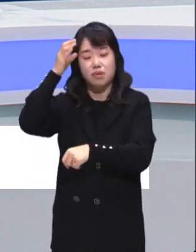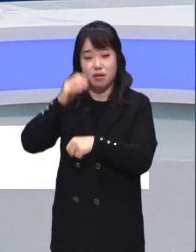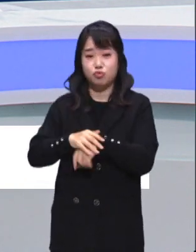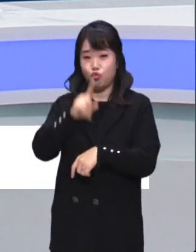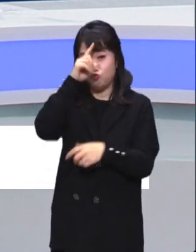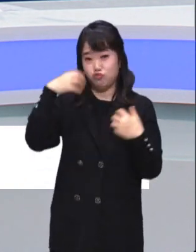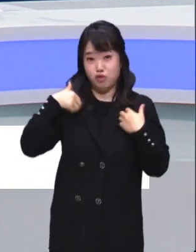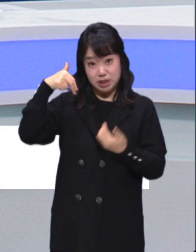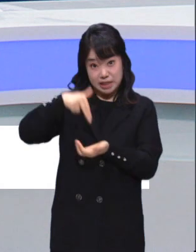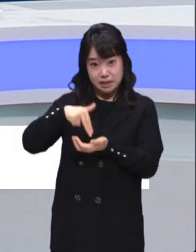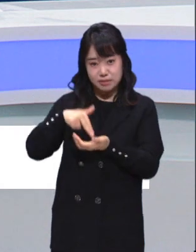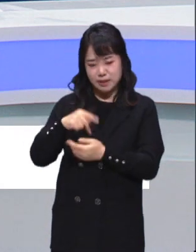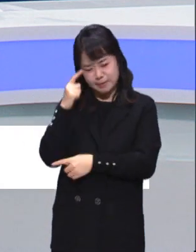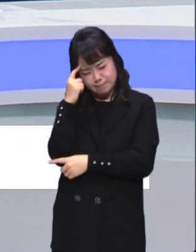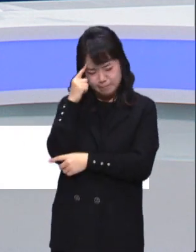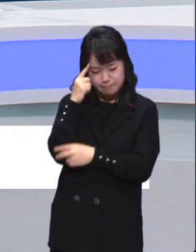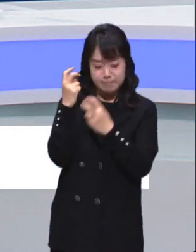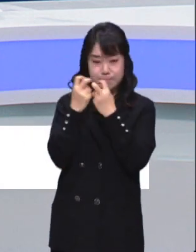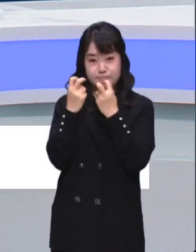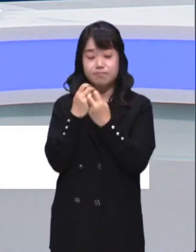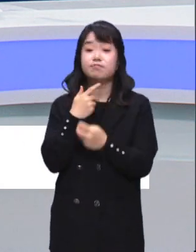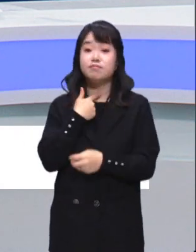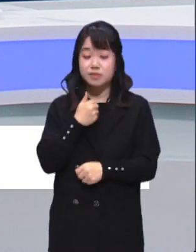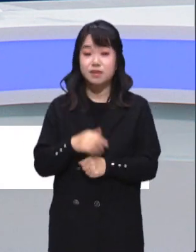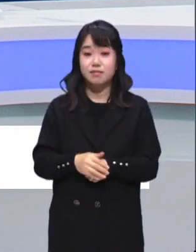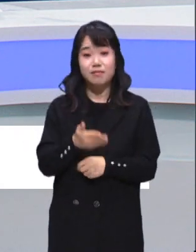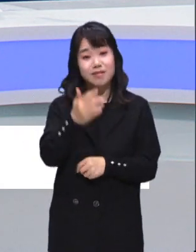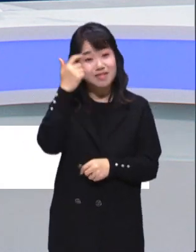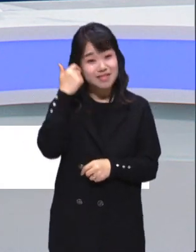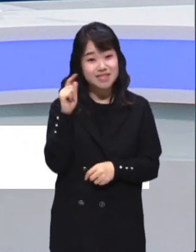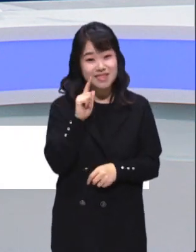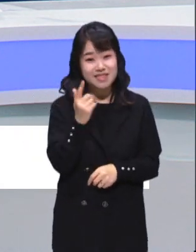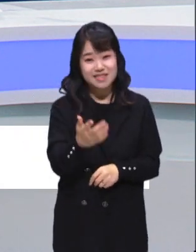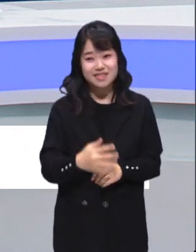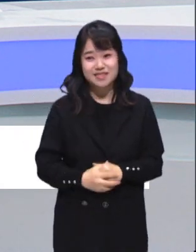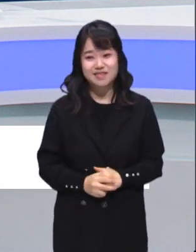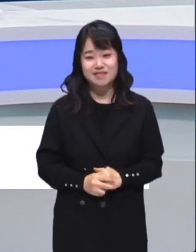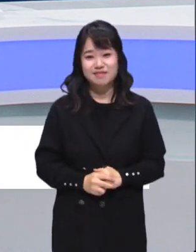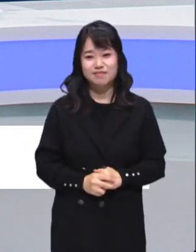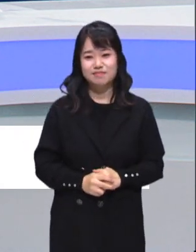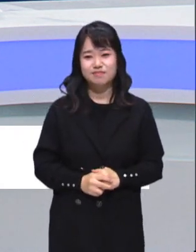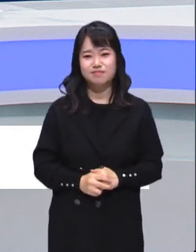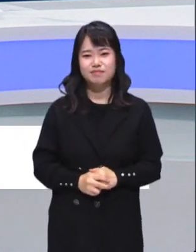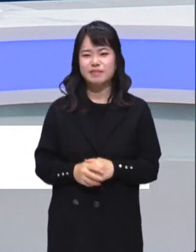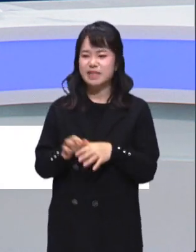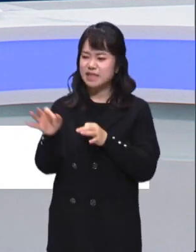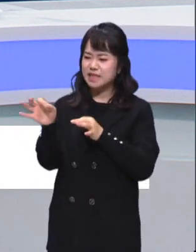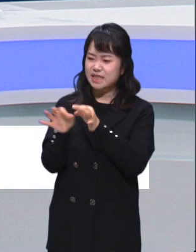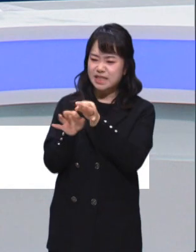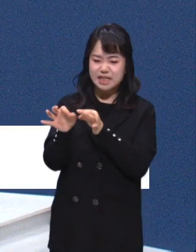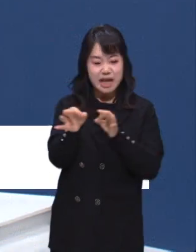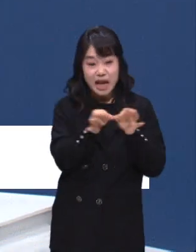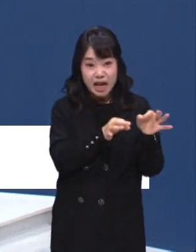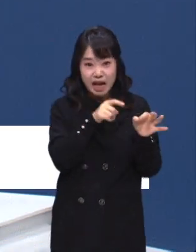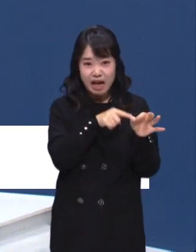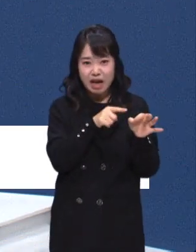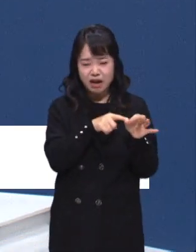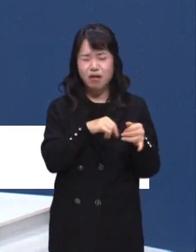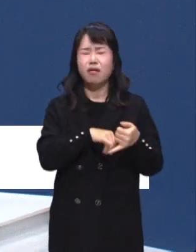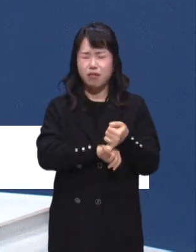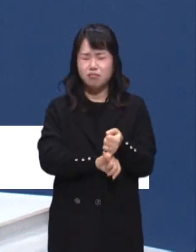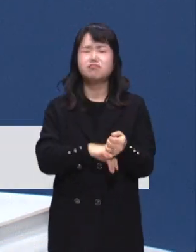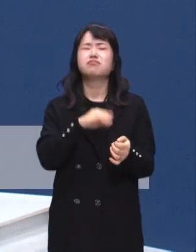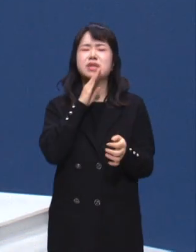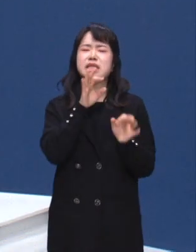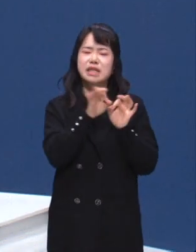구청장 역시이 부분에 대해서 굉장히 고심을 많이 했거든요 거기에 대해서는 어떻게 보십니까 상권 문제에 꼭 풀어야 되는 문제입니다